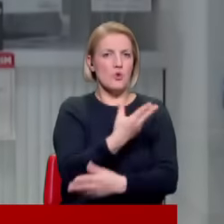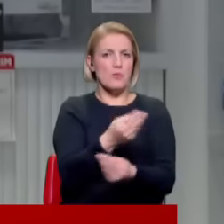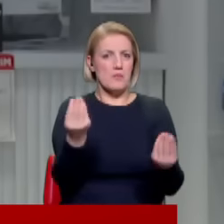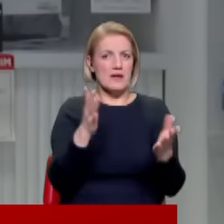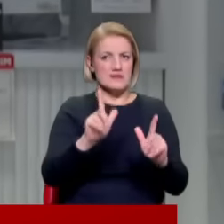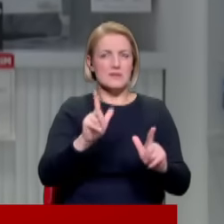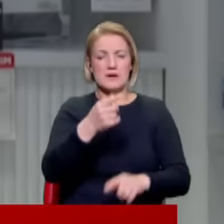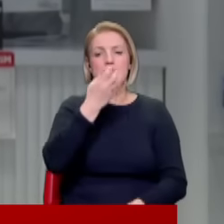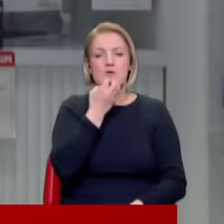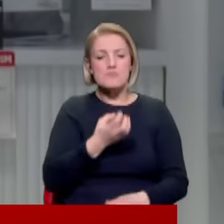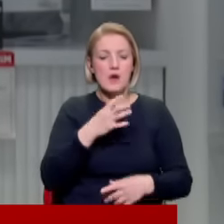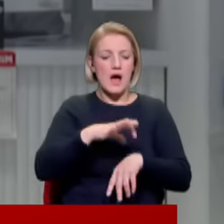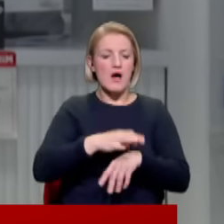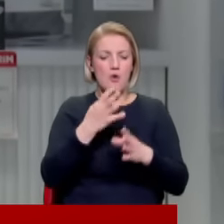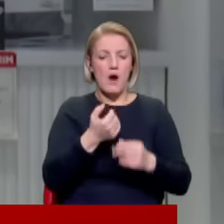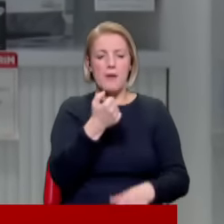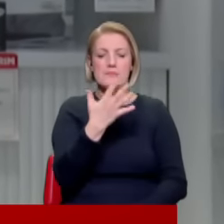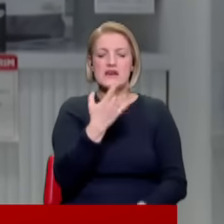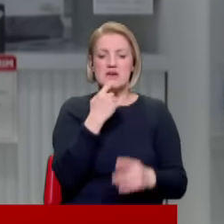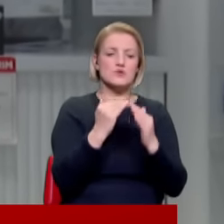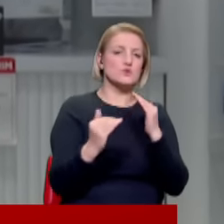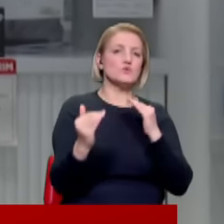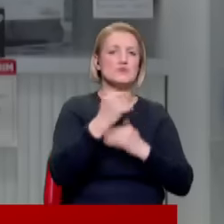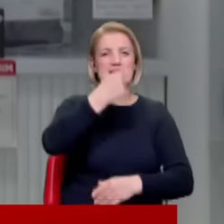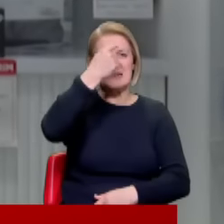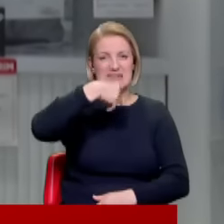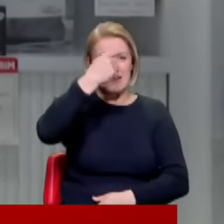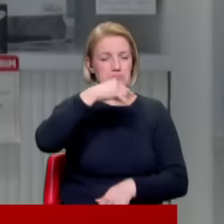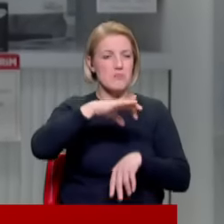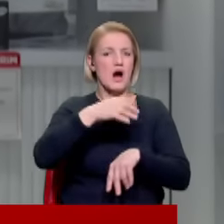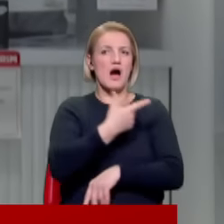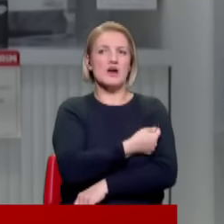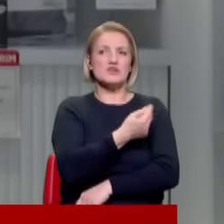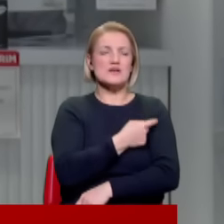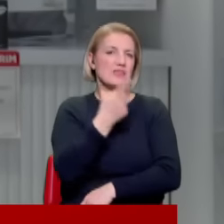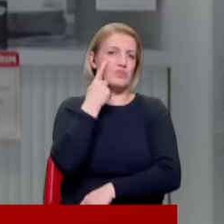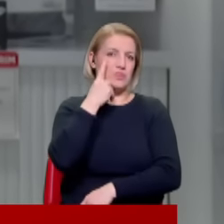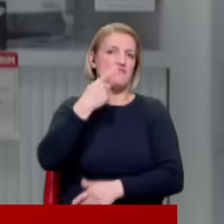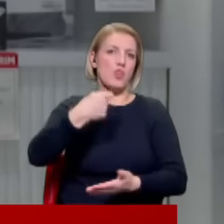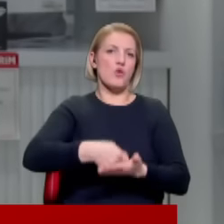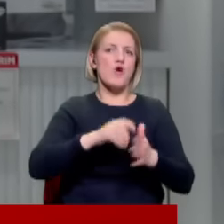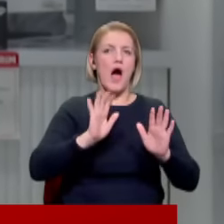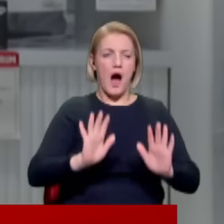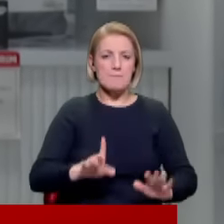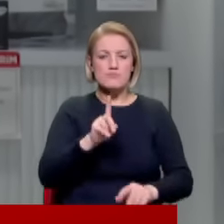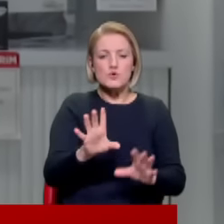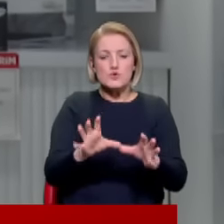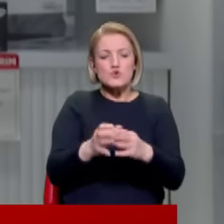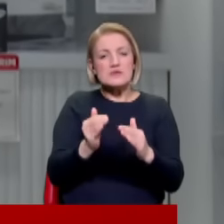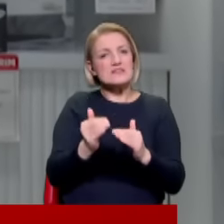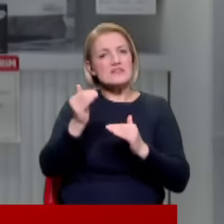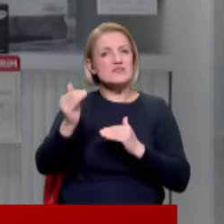bunları. Kronik hastalığı olanlarla 65 yaş üzerinin grip aşısı devlet tarafından karşılanıyor. Ancak bu grubun